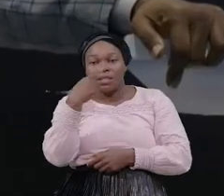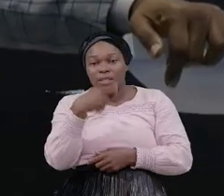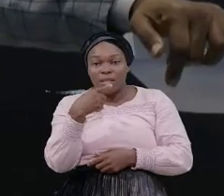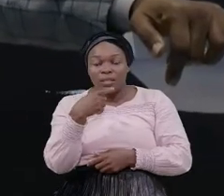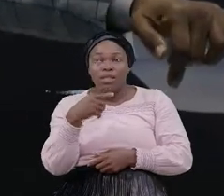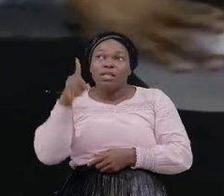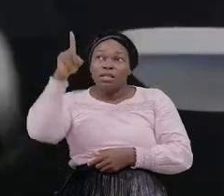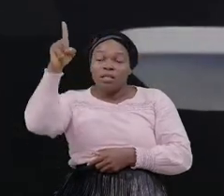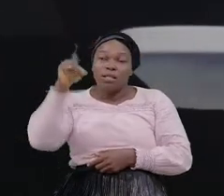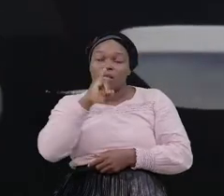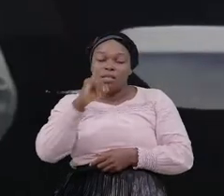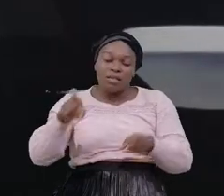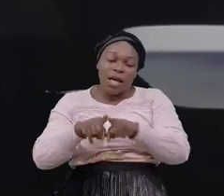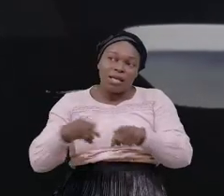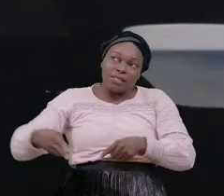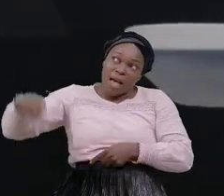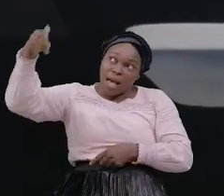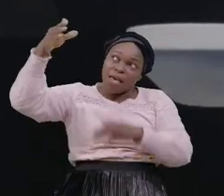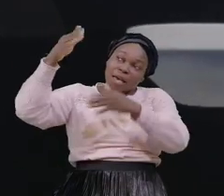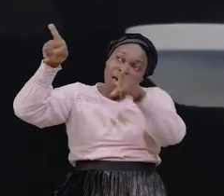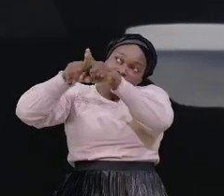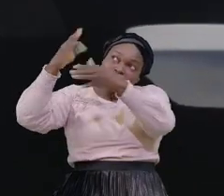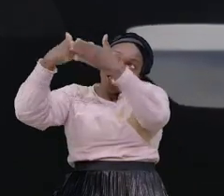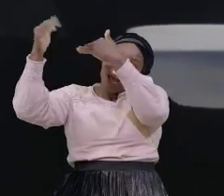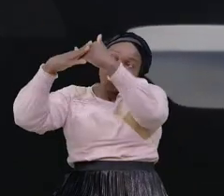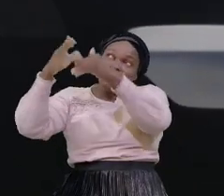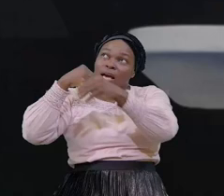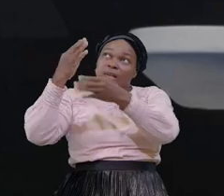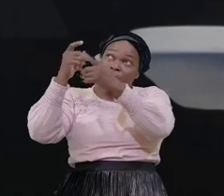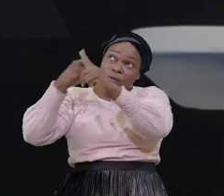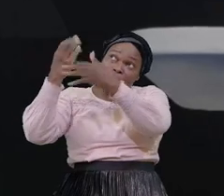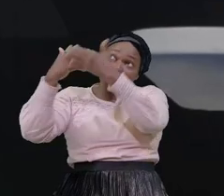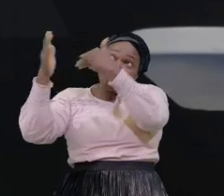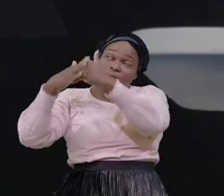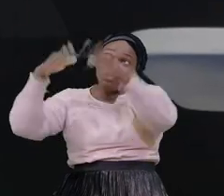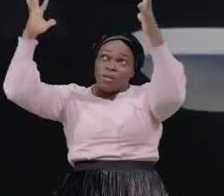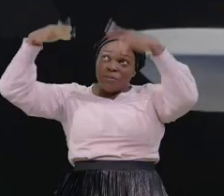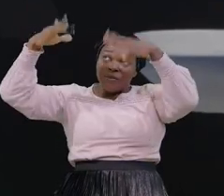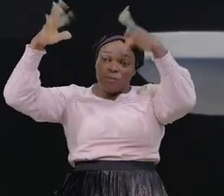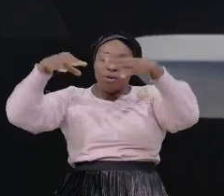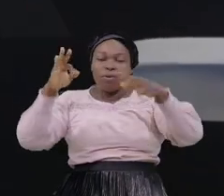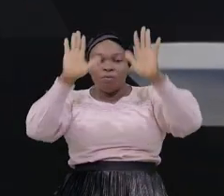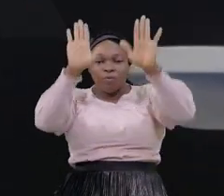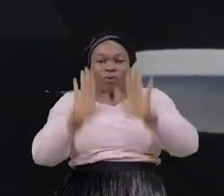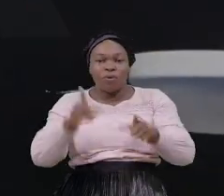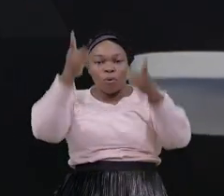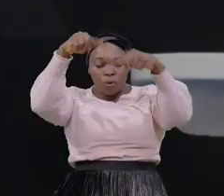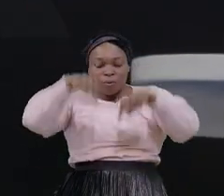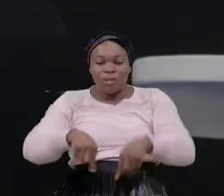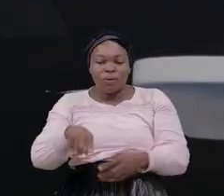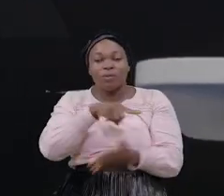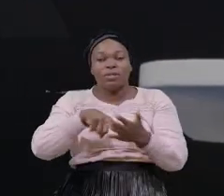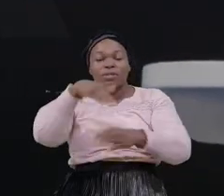lui est aussi élevé que le ciel. Et du ciel, la pluie de miracles va tomber ce